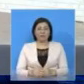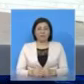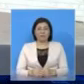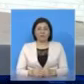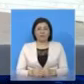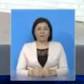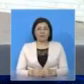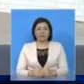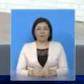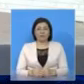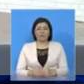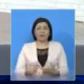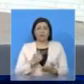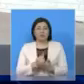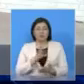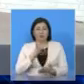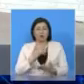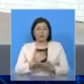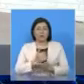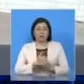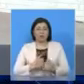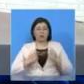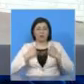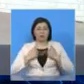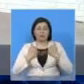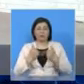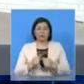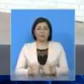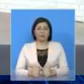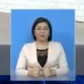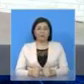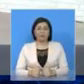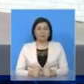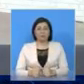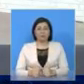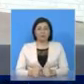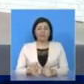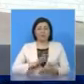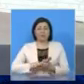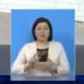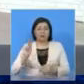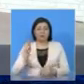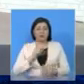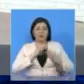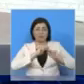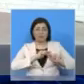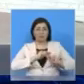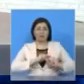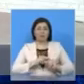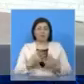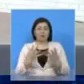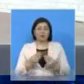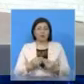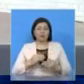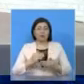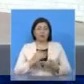негізі уақытымен алуға тырысады, но бірақ бір жаңағыдай таза бейсенбілік және сенбіліктерде қоқыс